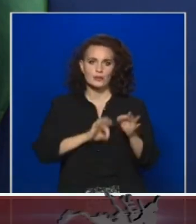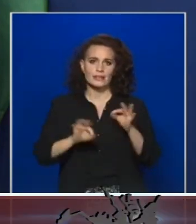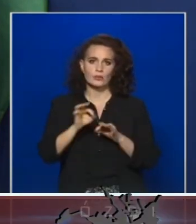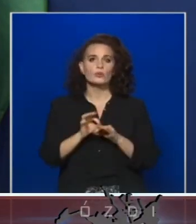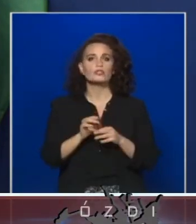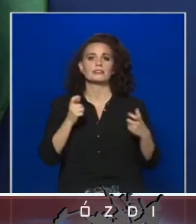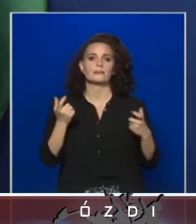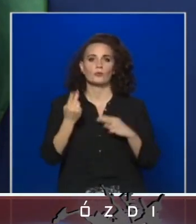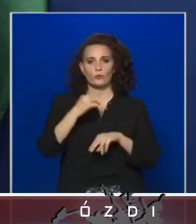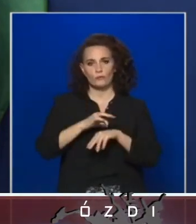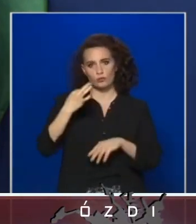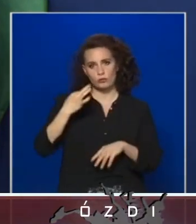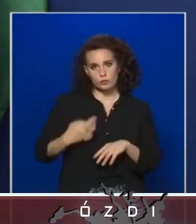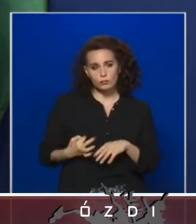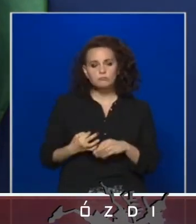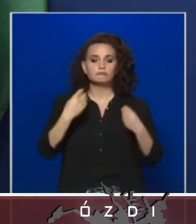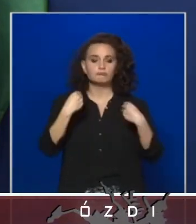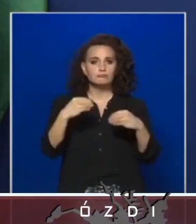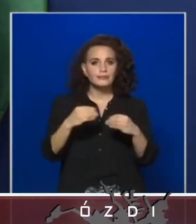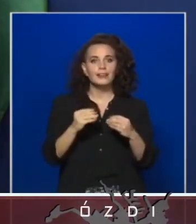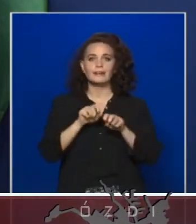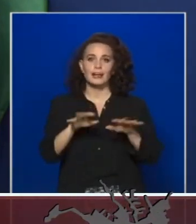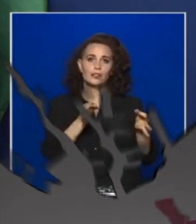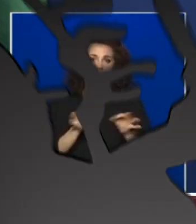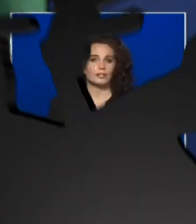újabb enyhítéseket vezet be a kormány.